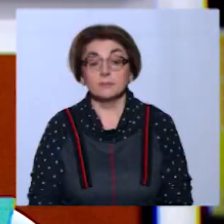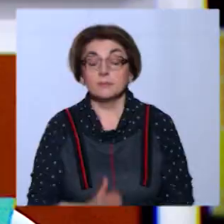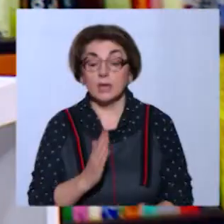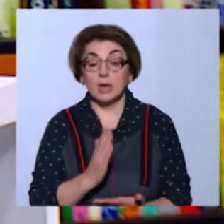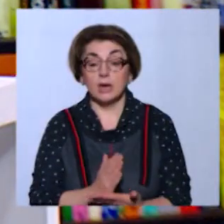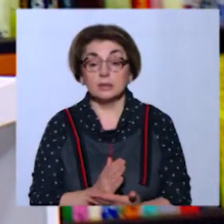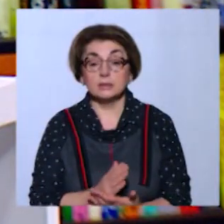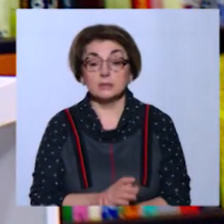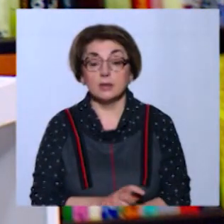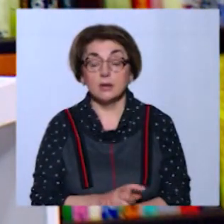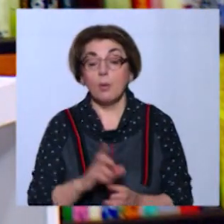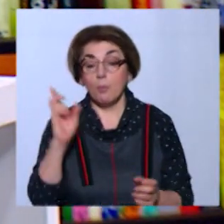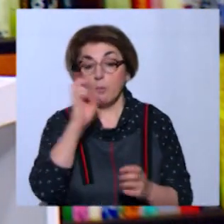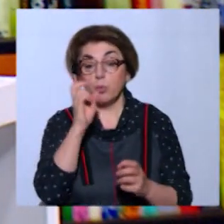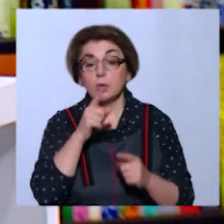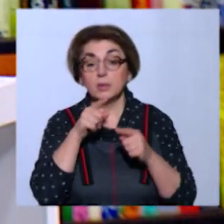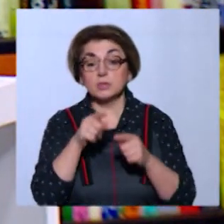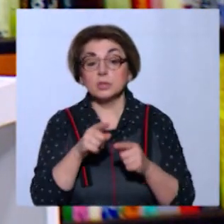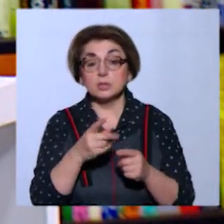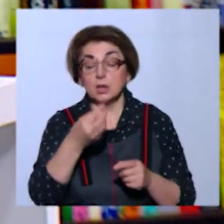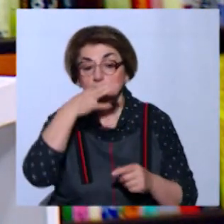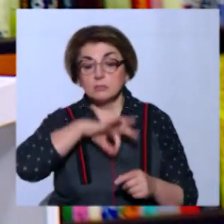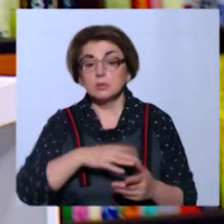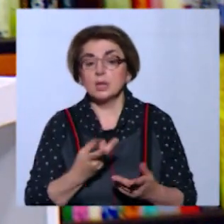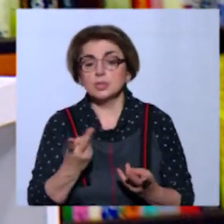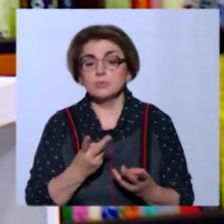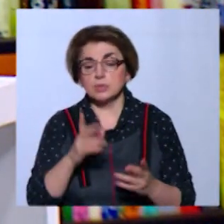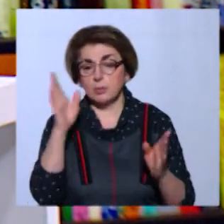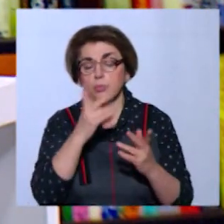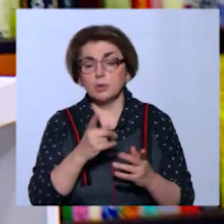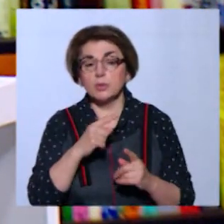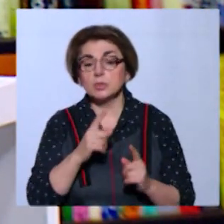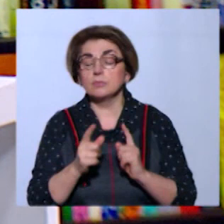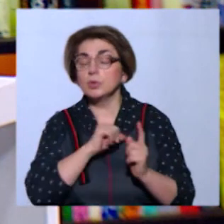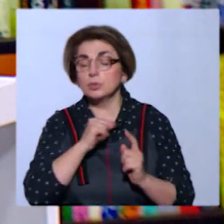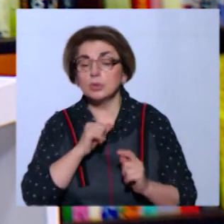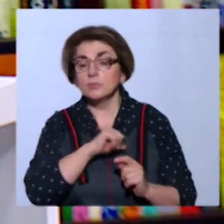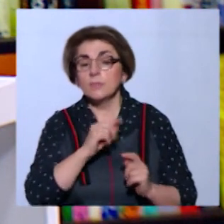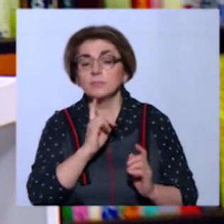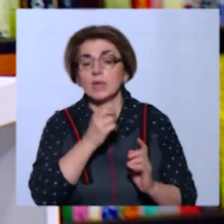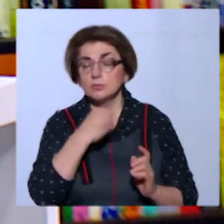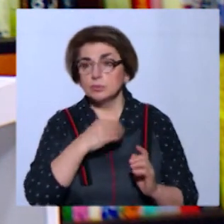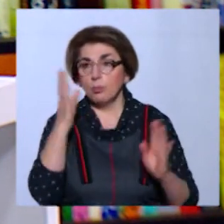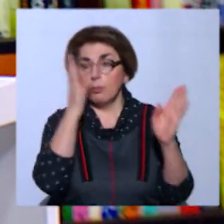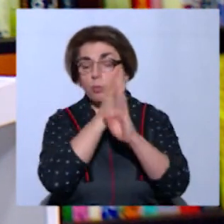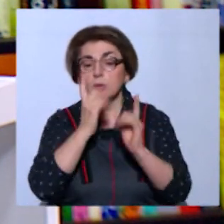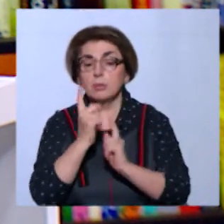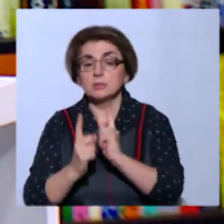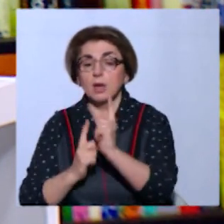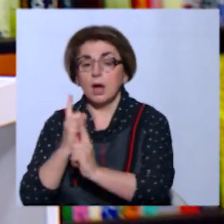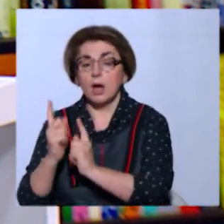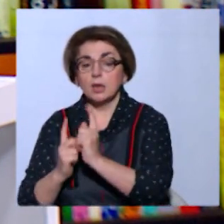არის ბუნებაში ის, რომ ისინი არეგულირებენ ეკოსისტემაში